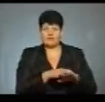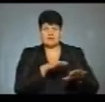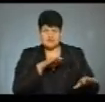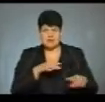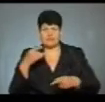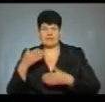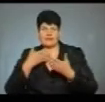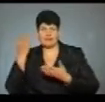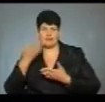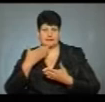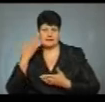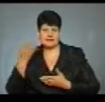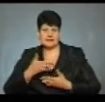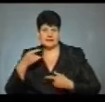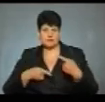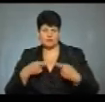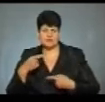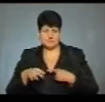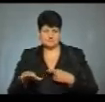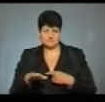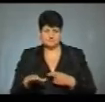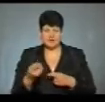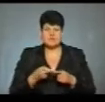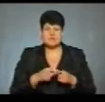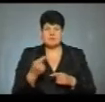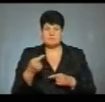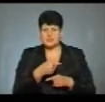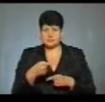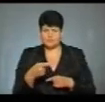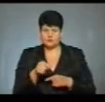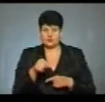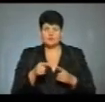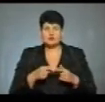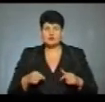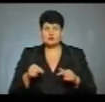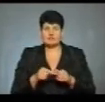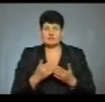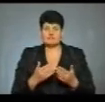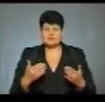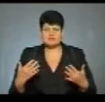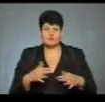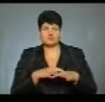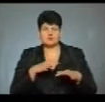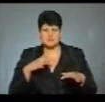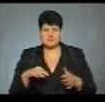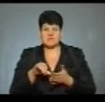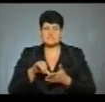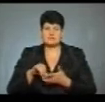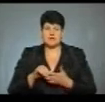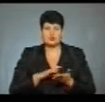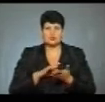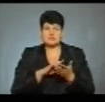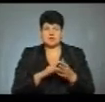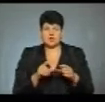дискусійна платформа. Це перший поверх Українського дому «Перемога». Тут організували виставкову залу. Представники